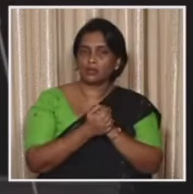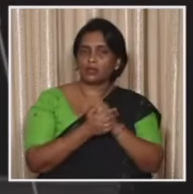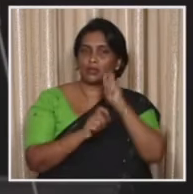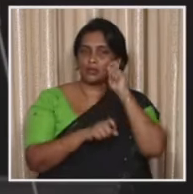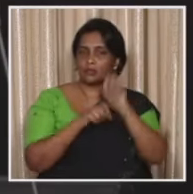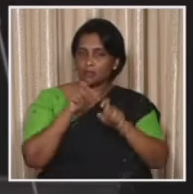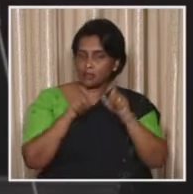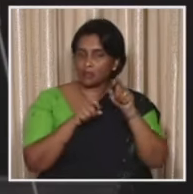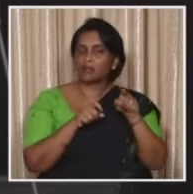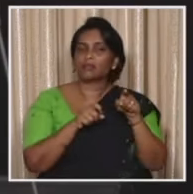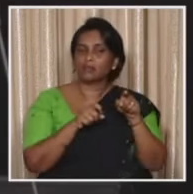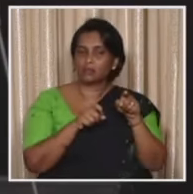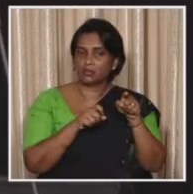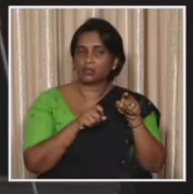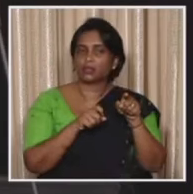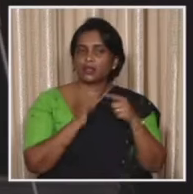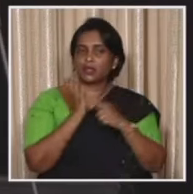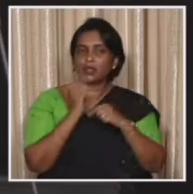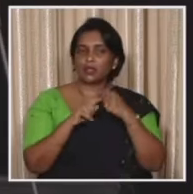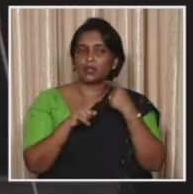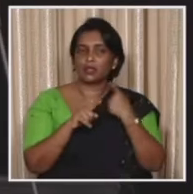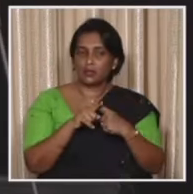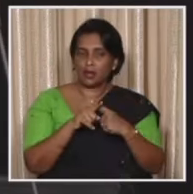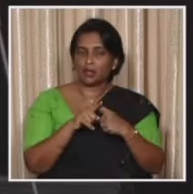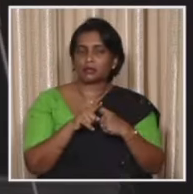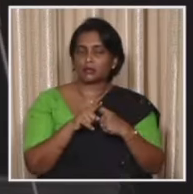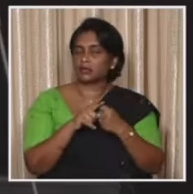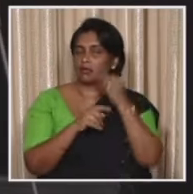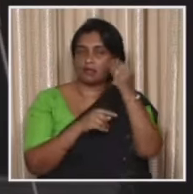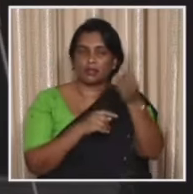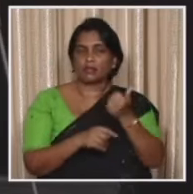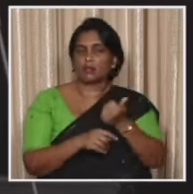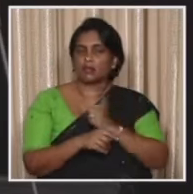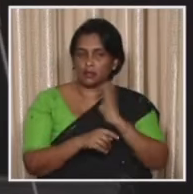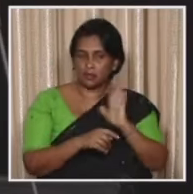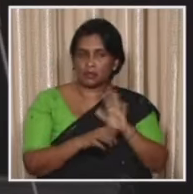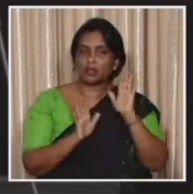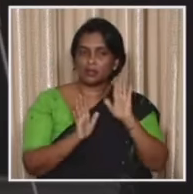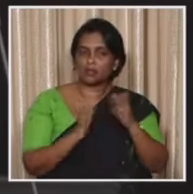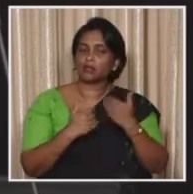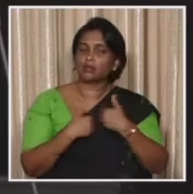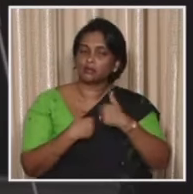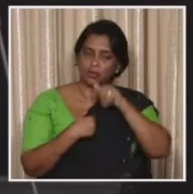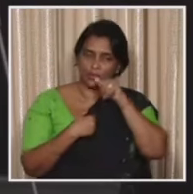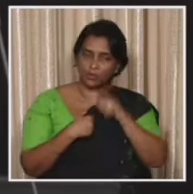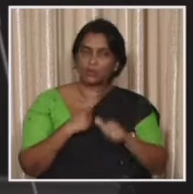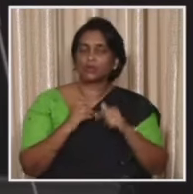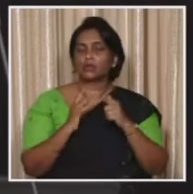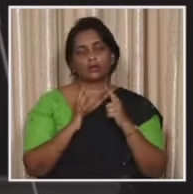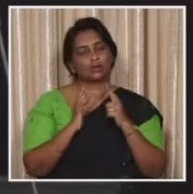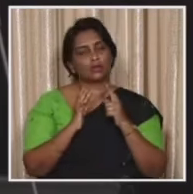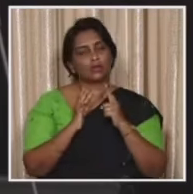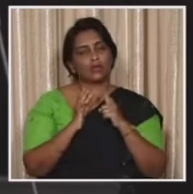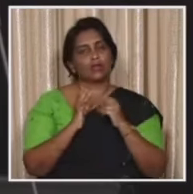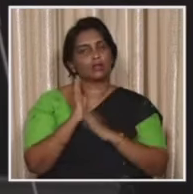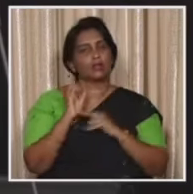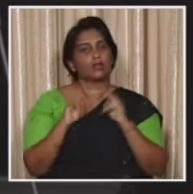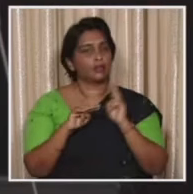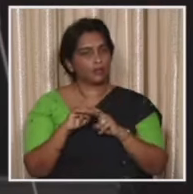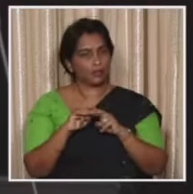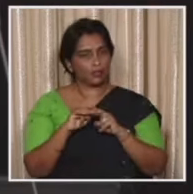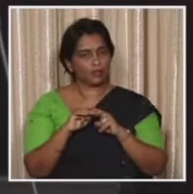පිටි මත බදු පැනවීමට අපි කවුරුත් කැමති නැහැ. හැබැයි අපි අනිවාර්යයෙන්ම ජාත්‍යන්තර මූල්‍ය